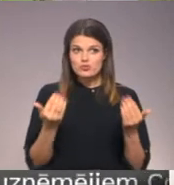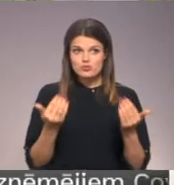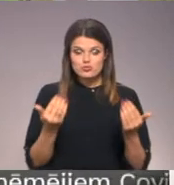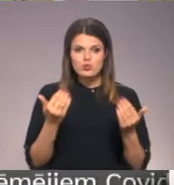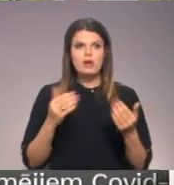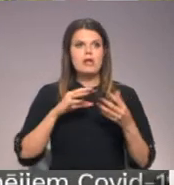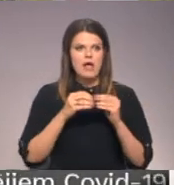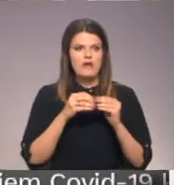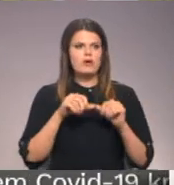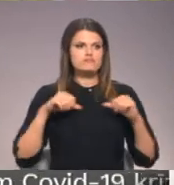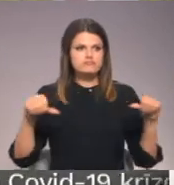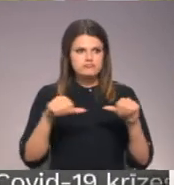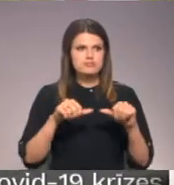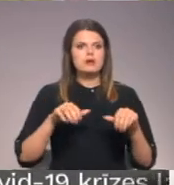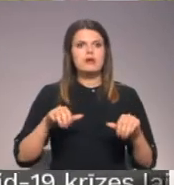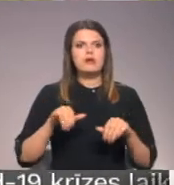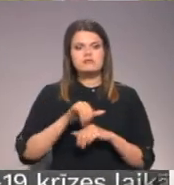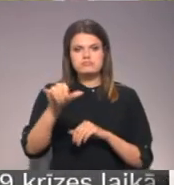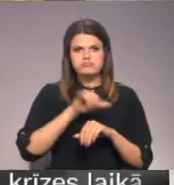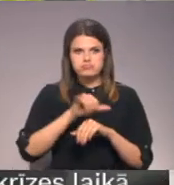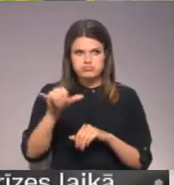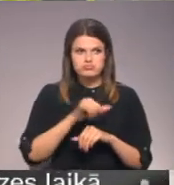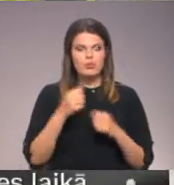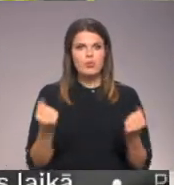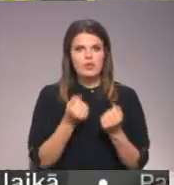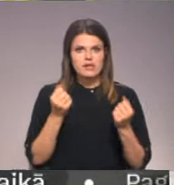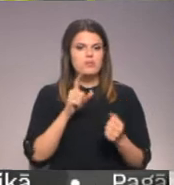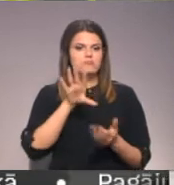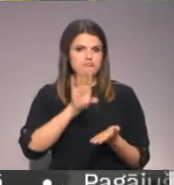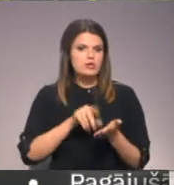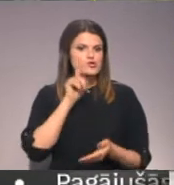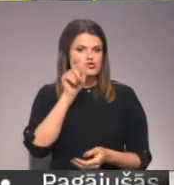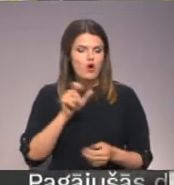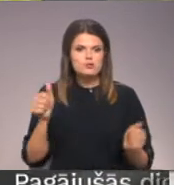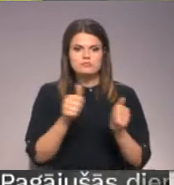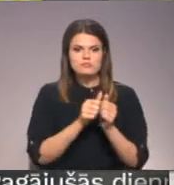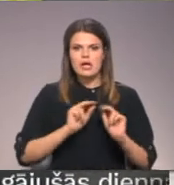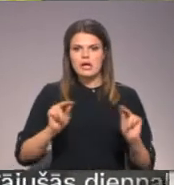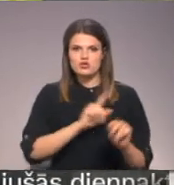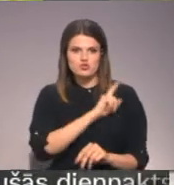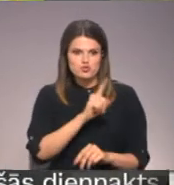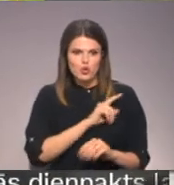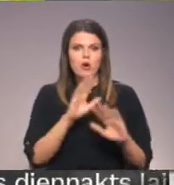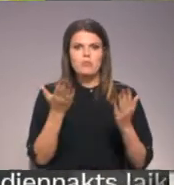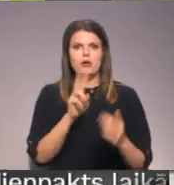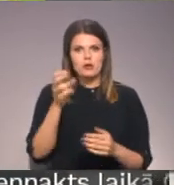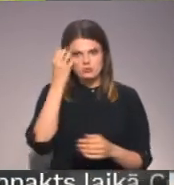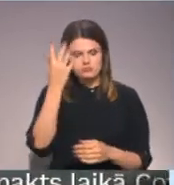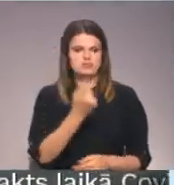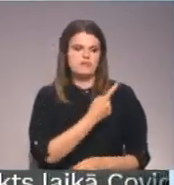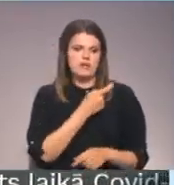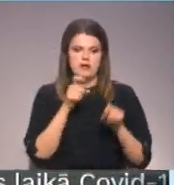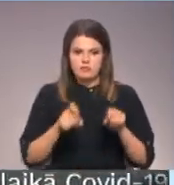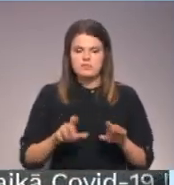ievērojot vairākus ierobežojumus, lidošanas nodarbības atsāktas. Mazāk pieredzējušie jaunieši to dara instruktoru klātbūtnē, bet jau zinošāki vienatnē.